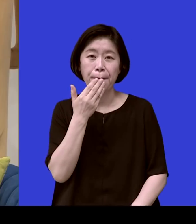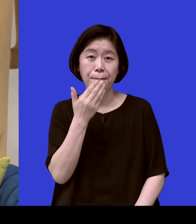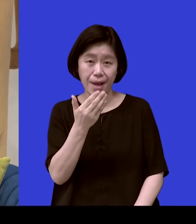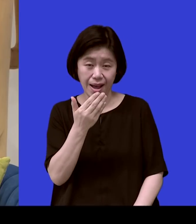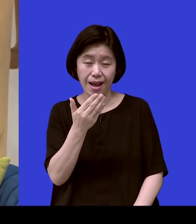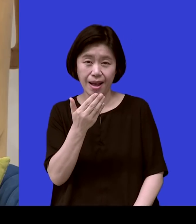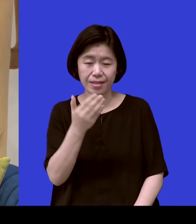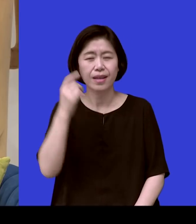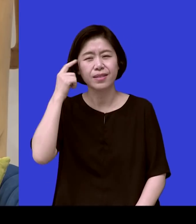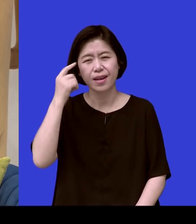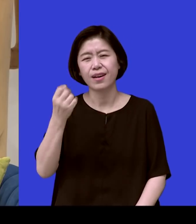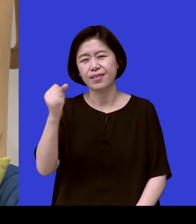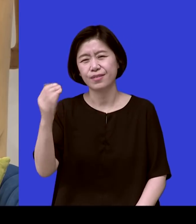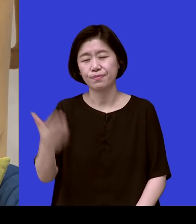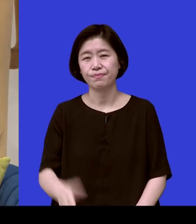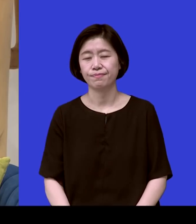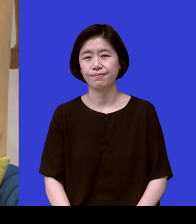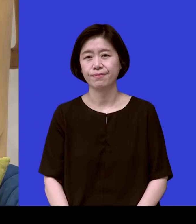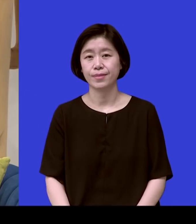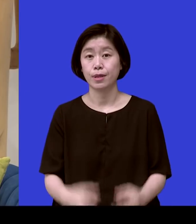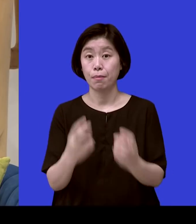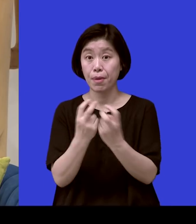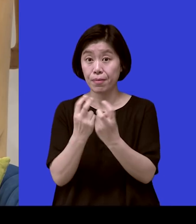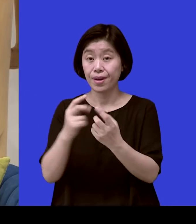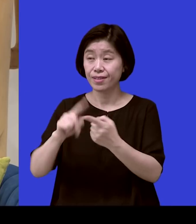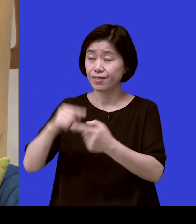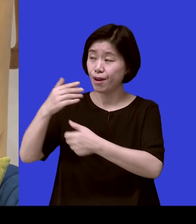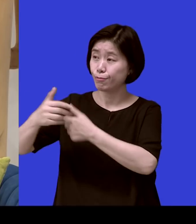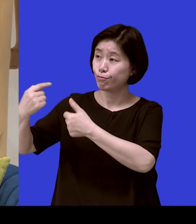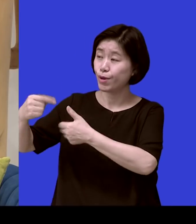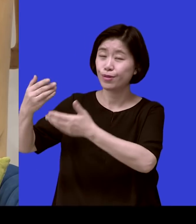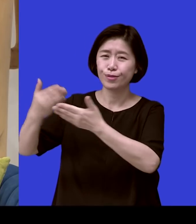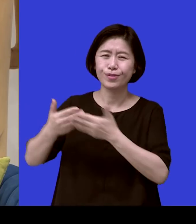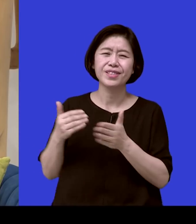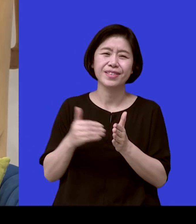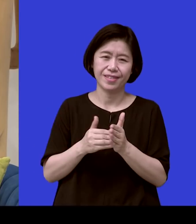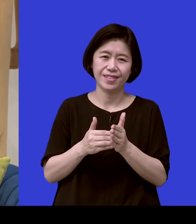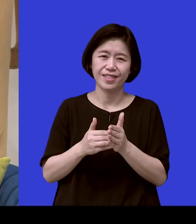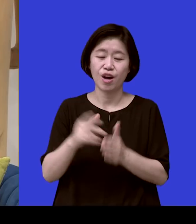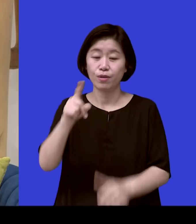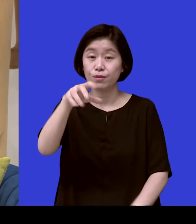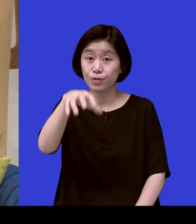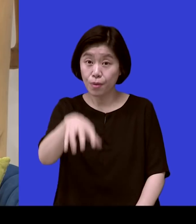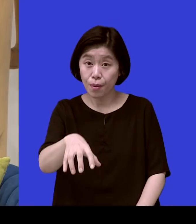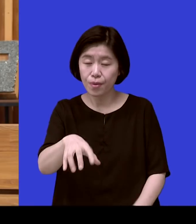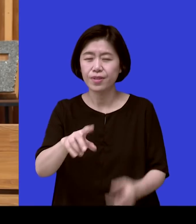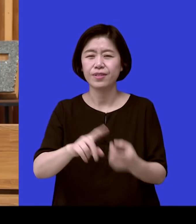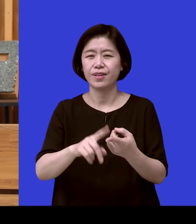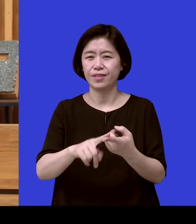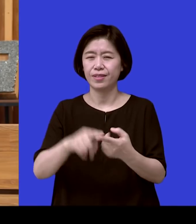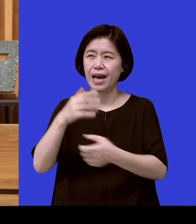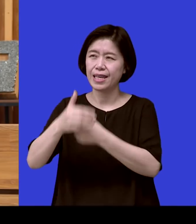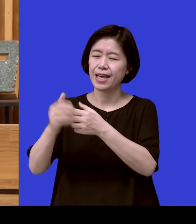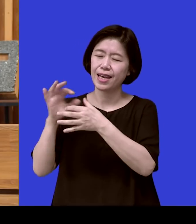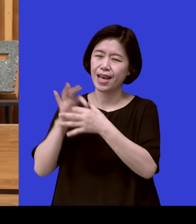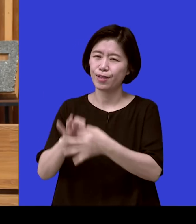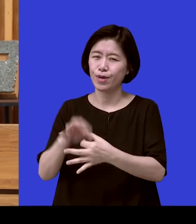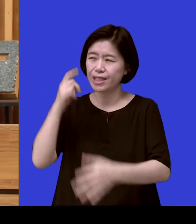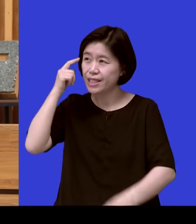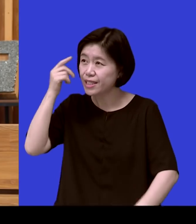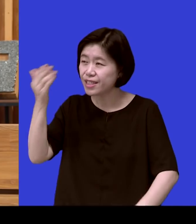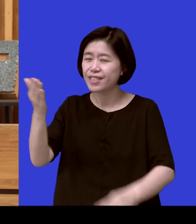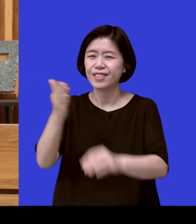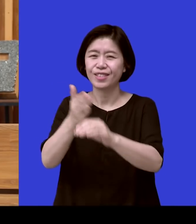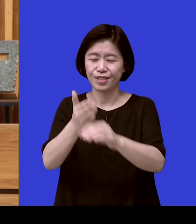하우가 문제가 아니고 어디에서 할까 예. 하나님께 여쭤보고 있습니다. 네. 앞으로 또